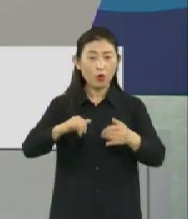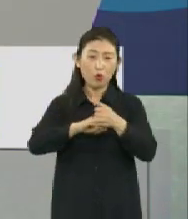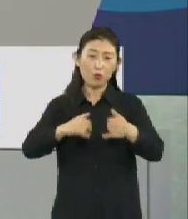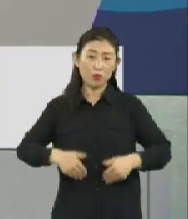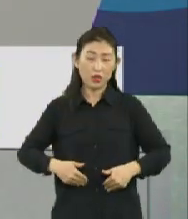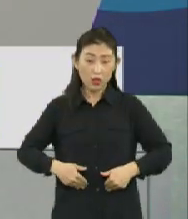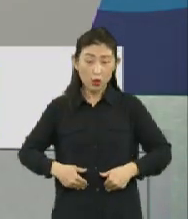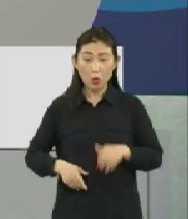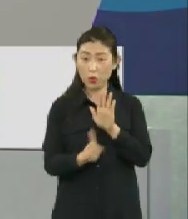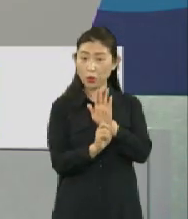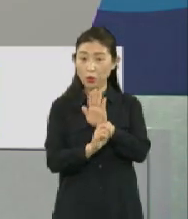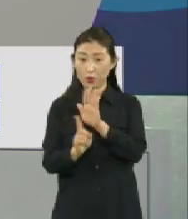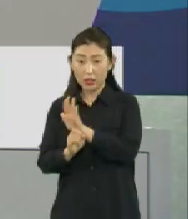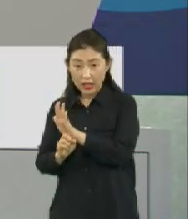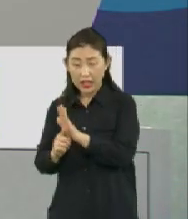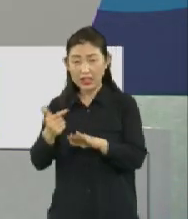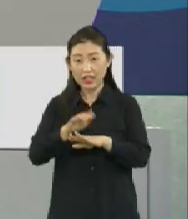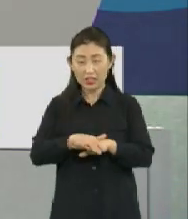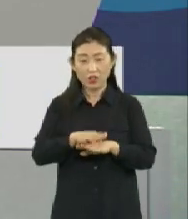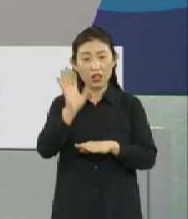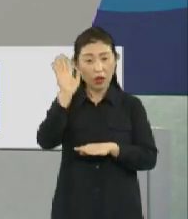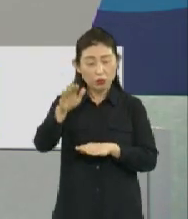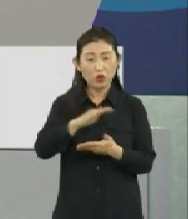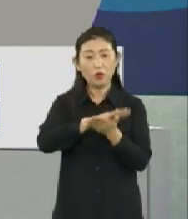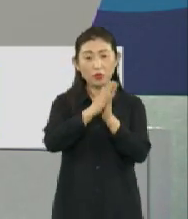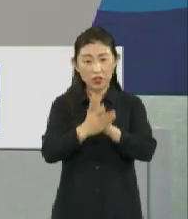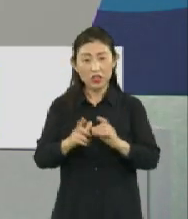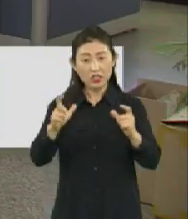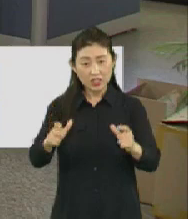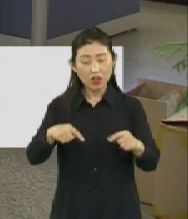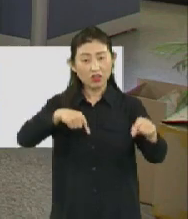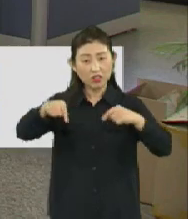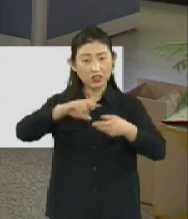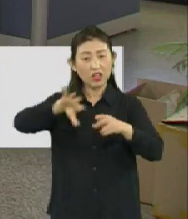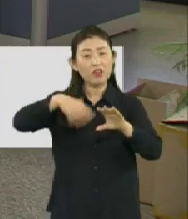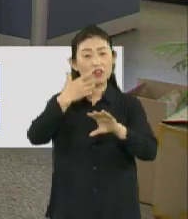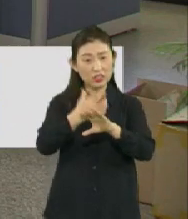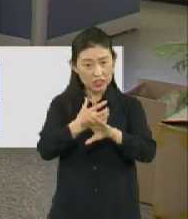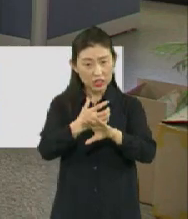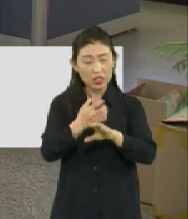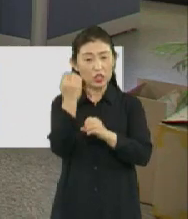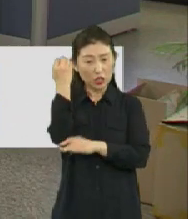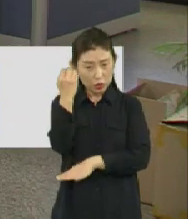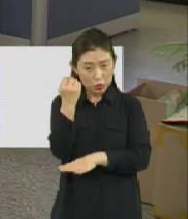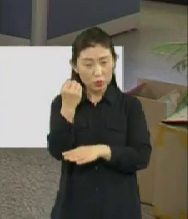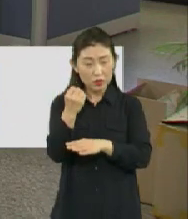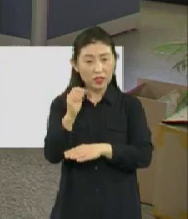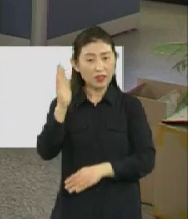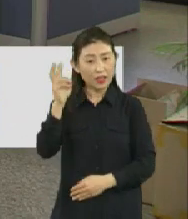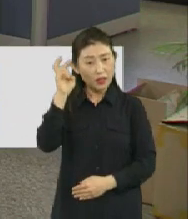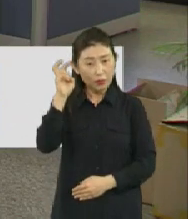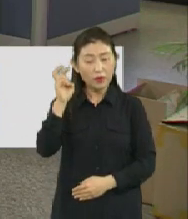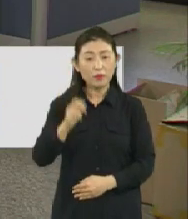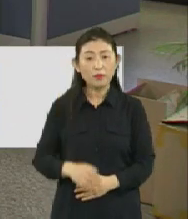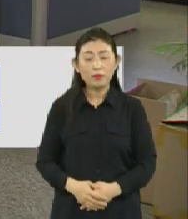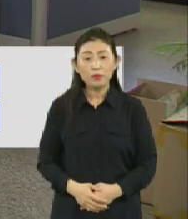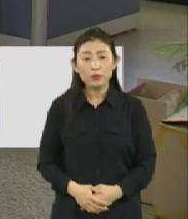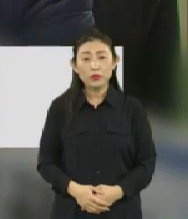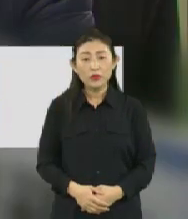필요하다며 공개 오디션이 대전의 변화와 지역 정치 혁신을 만들어내는 기초 작업이 될 것이라고